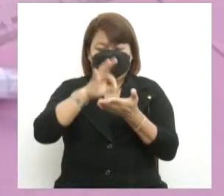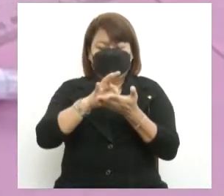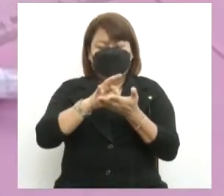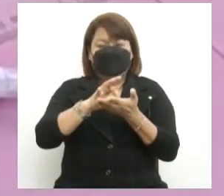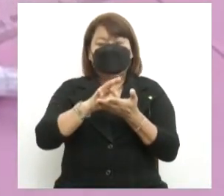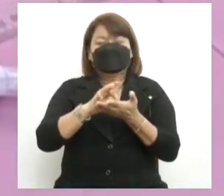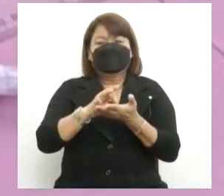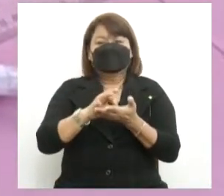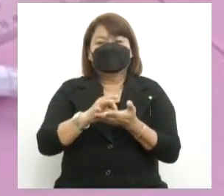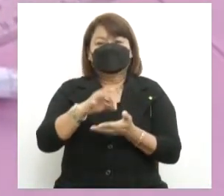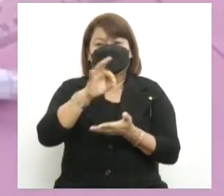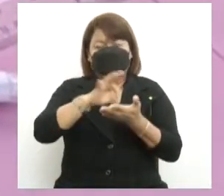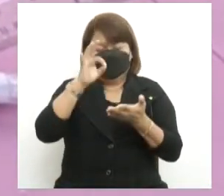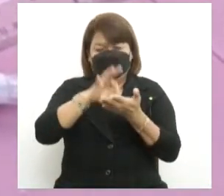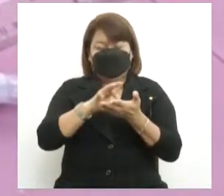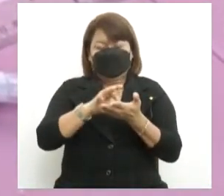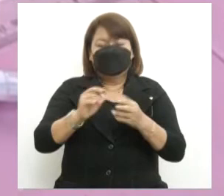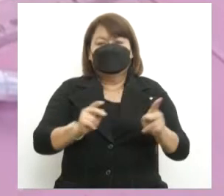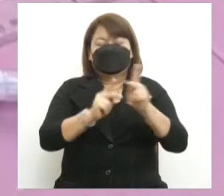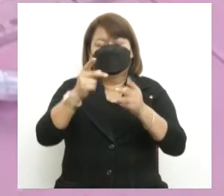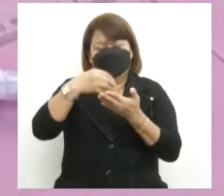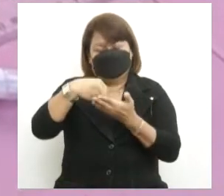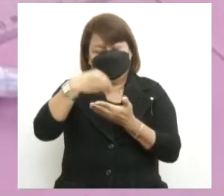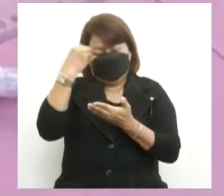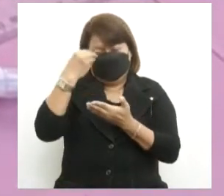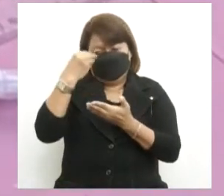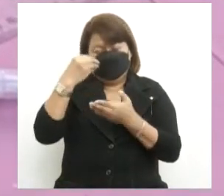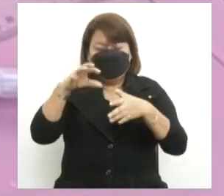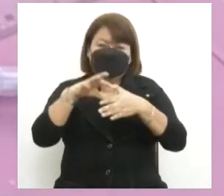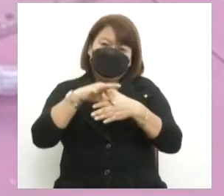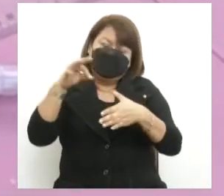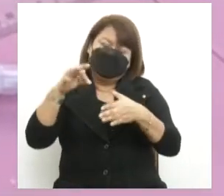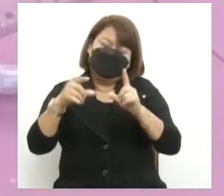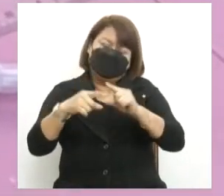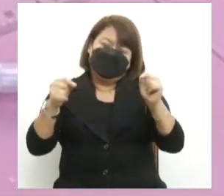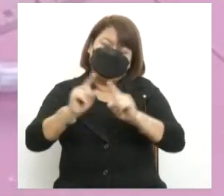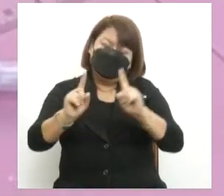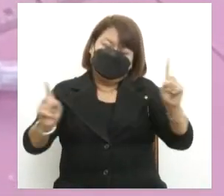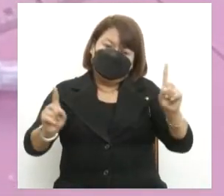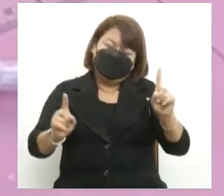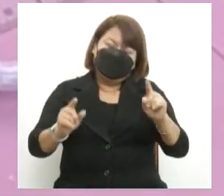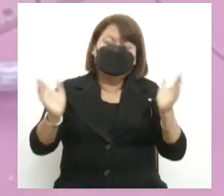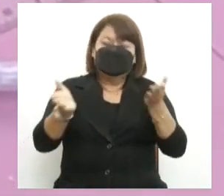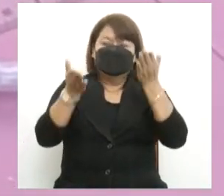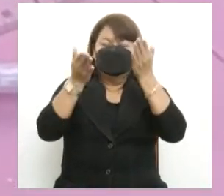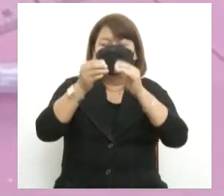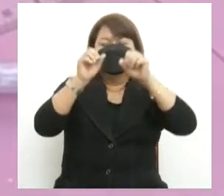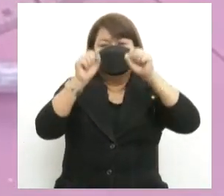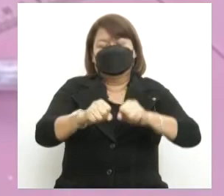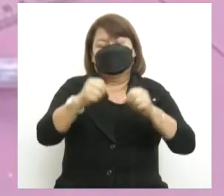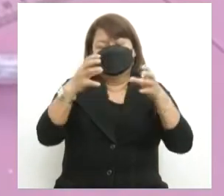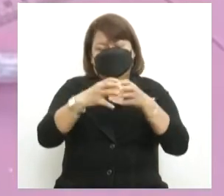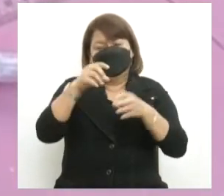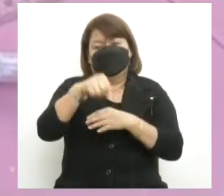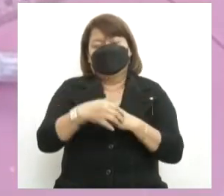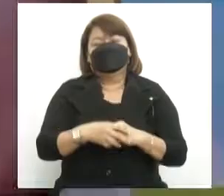นั้นการจดบันทึกกิจกรรมการเรียนหรือเนื้อเรื่องในชิ้นงานจึงเป็นการส่งเสริมความสามารถของนักเรียน